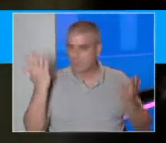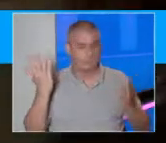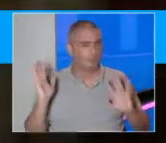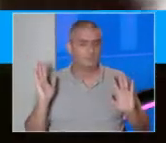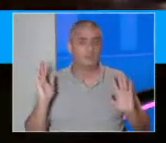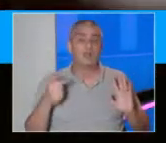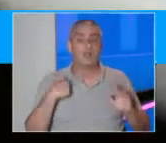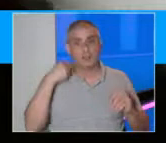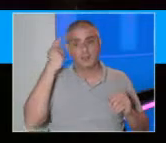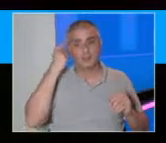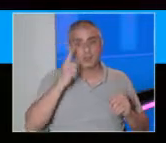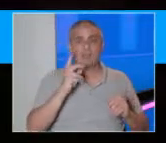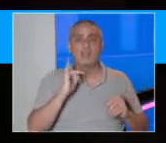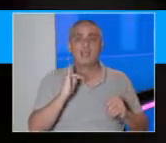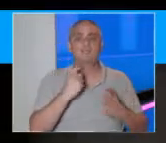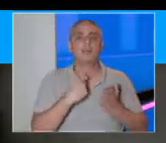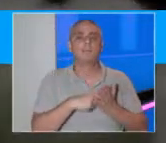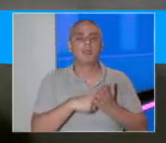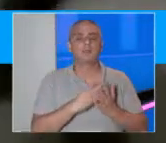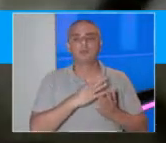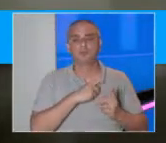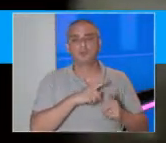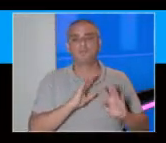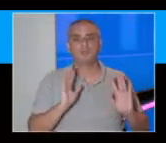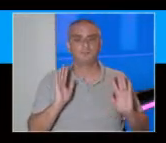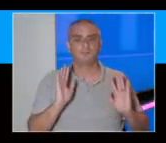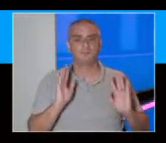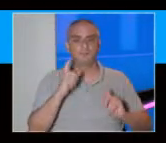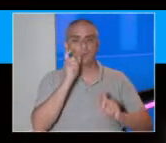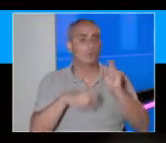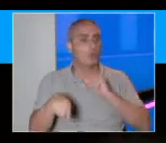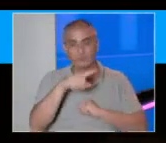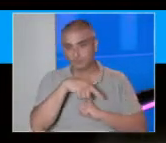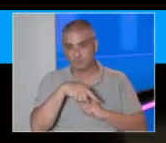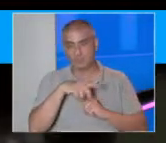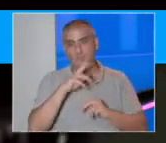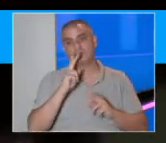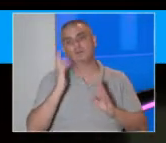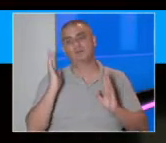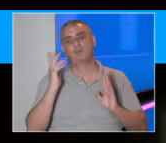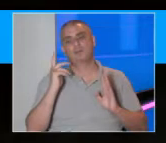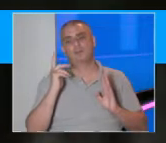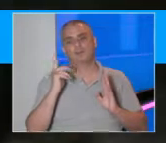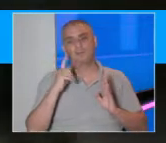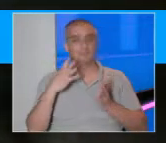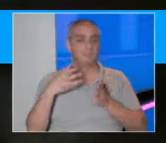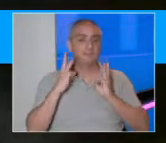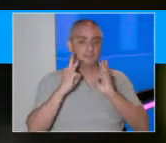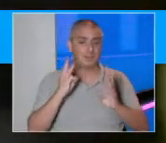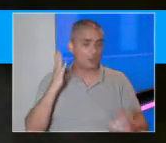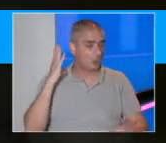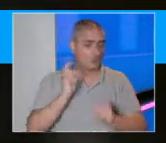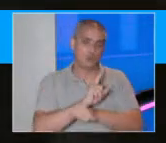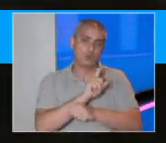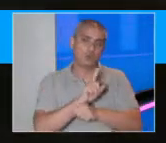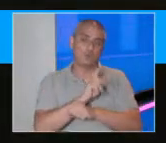וכו'. אני יודע איזה מחיר סופגים ילדי ותושבי, ונערי ונערות סדרות במשך